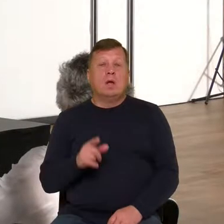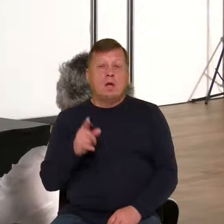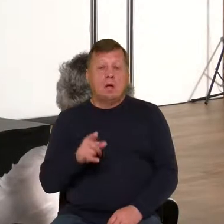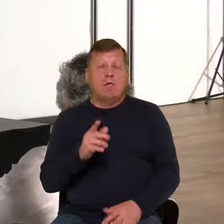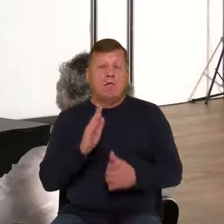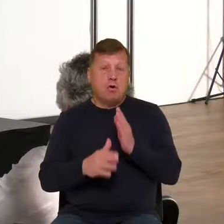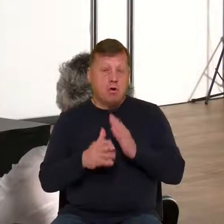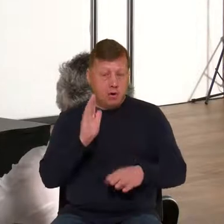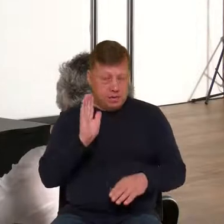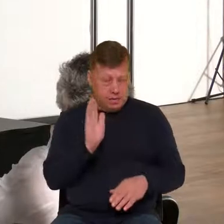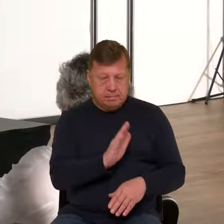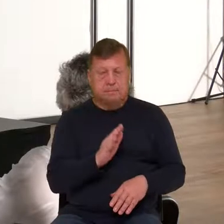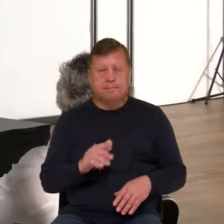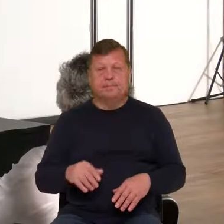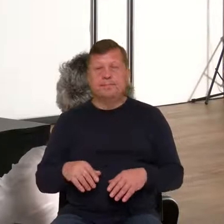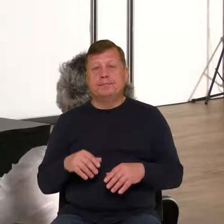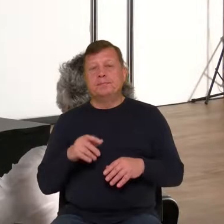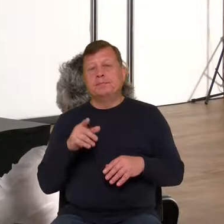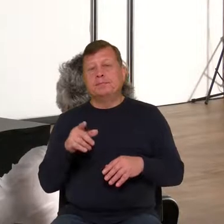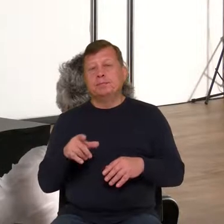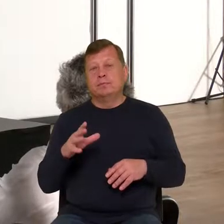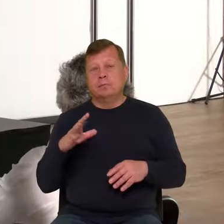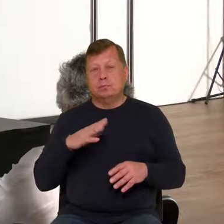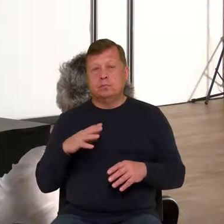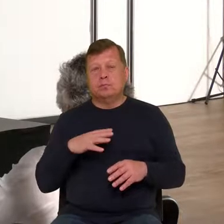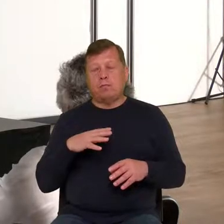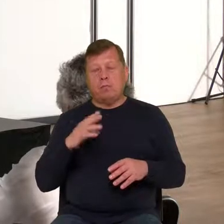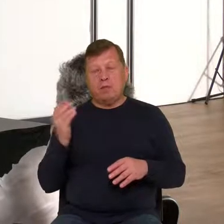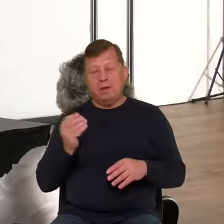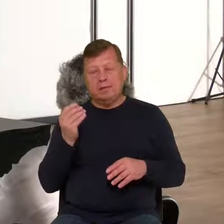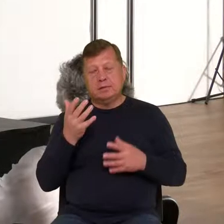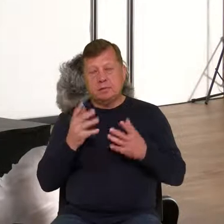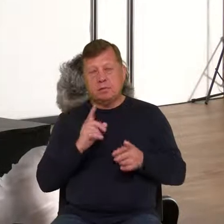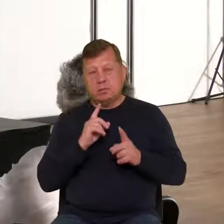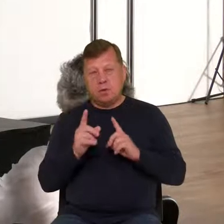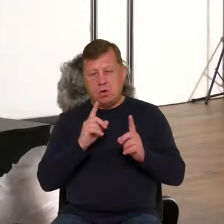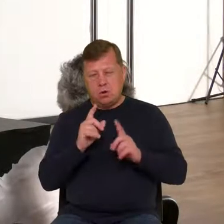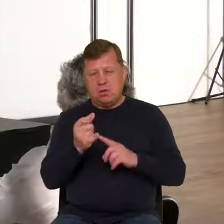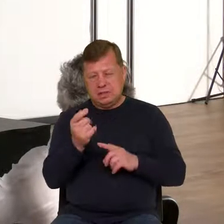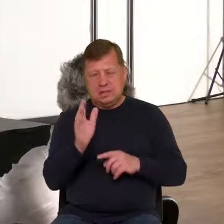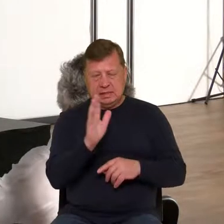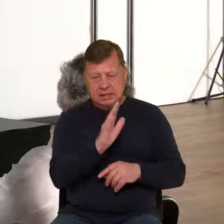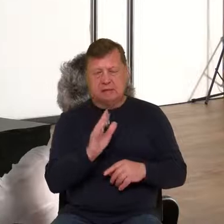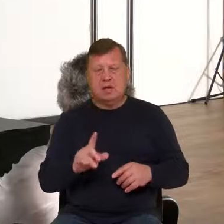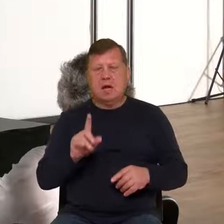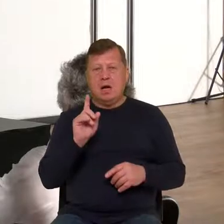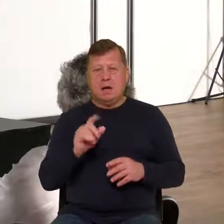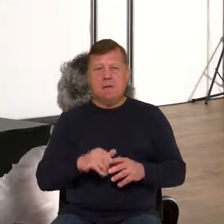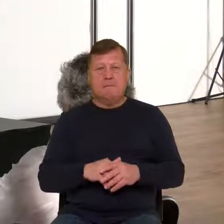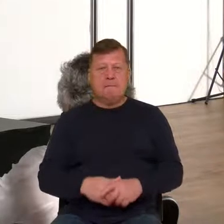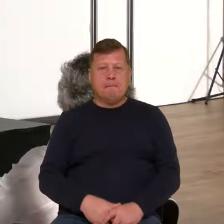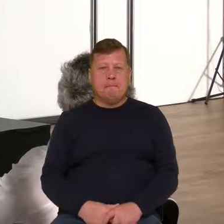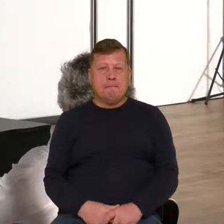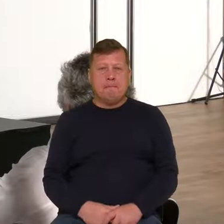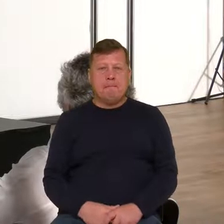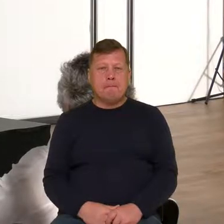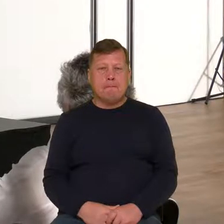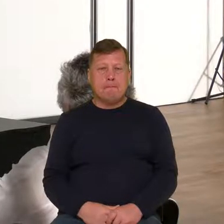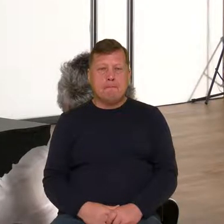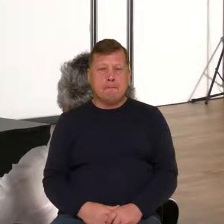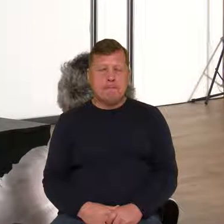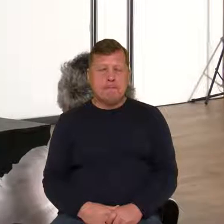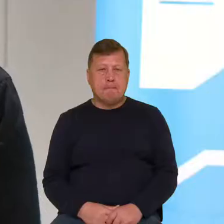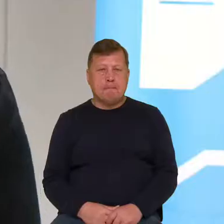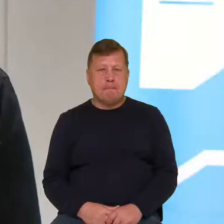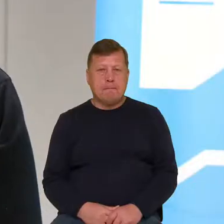perspektywy autora z zewnątrz chciałbym zaraz porozmawiać, ale zanim o tym, to o czymś,